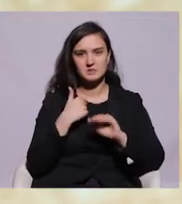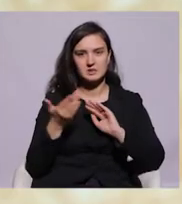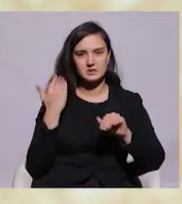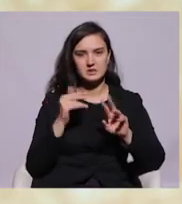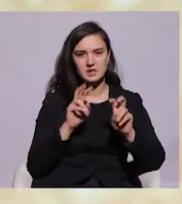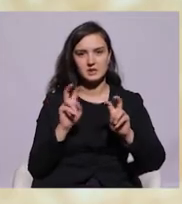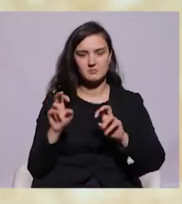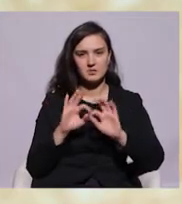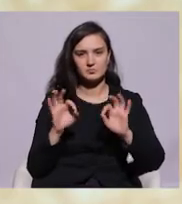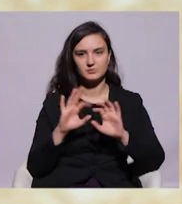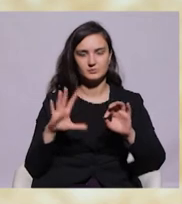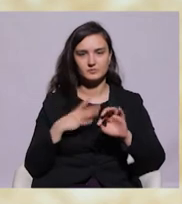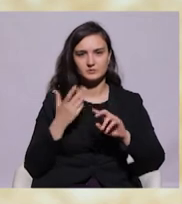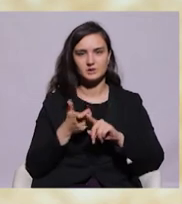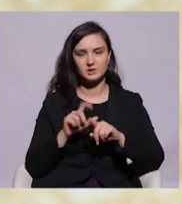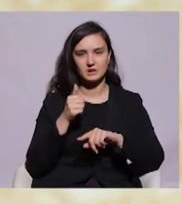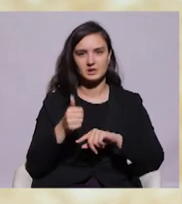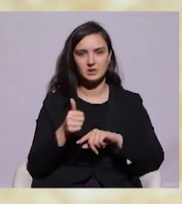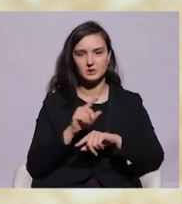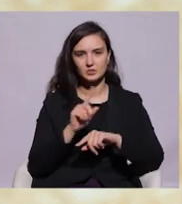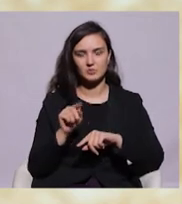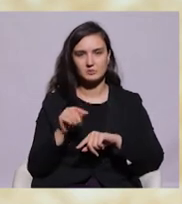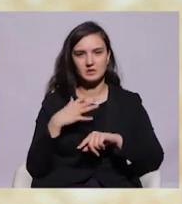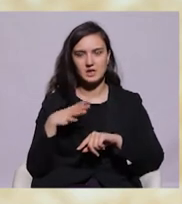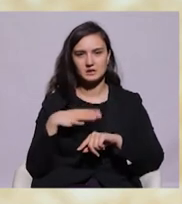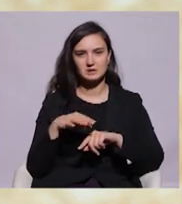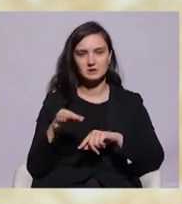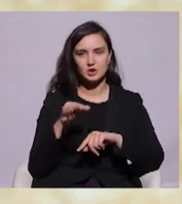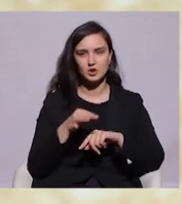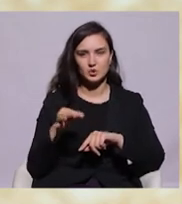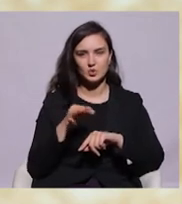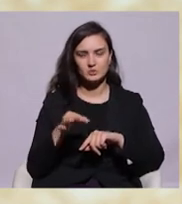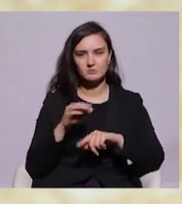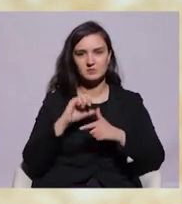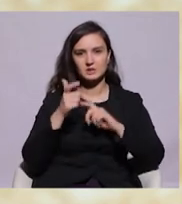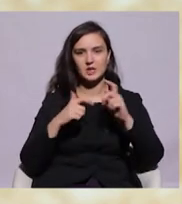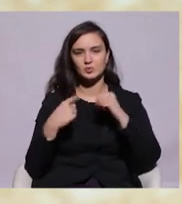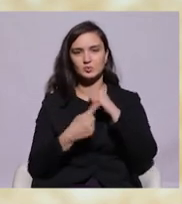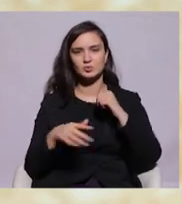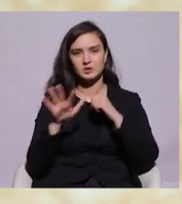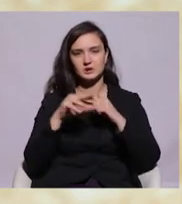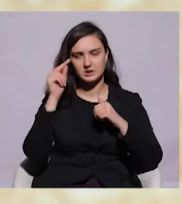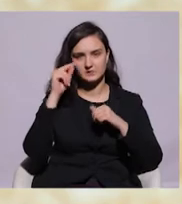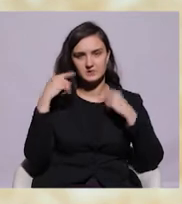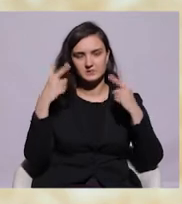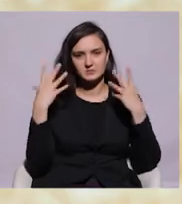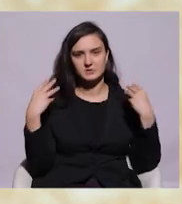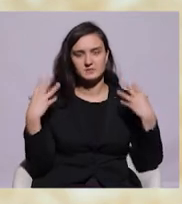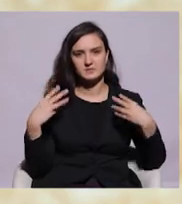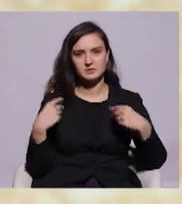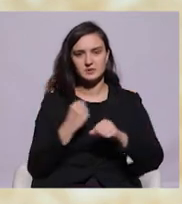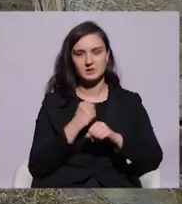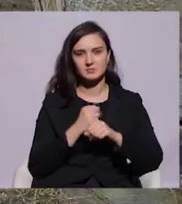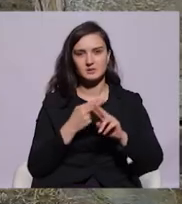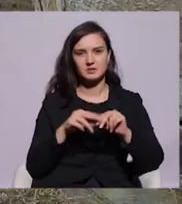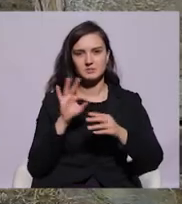მე წინა თემებში ანუ გავშალე ძალიან კარგად, რომ ქართლის რეგიონმა თათუშეთისგან ისწავლა ცხვრის ბეწვის